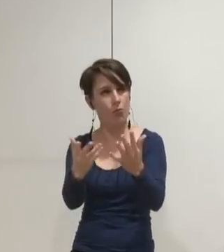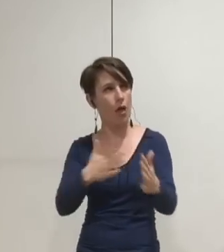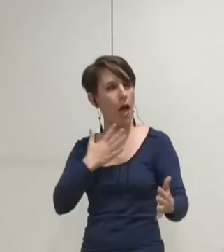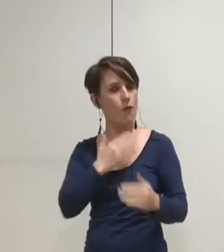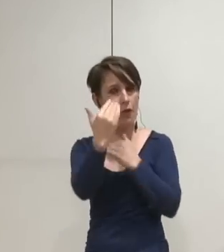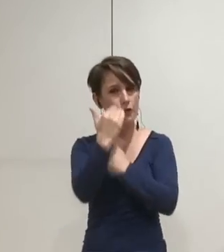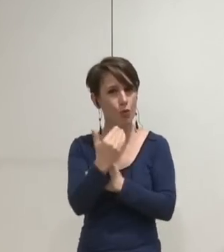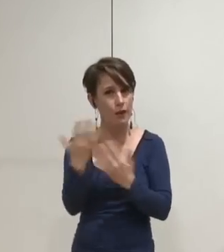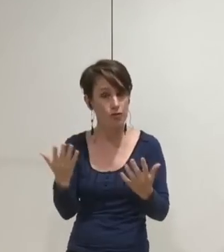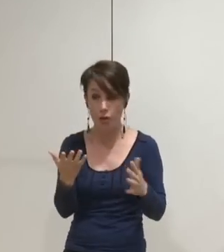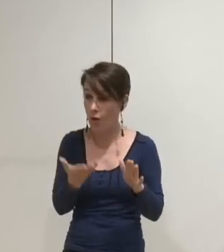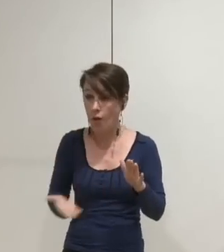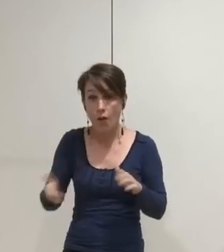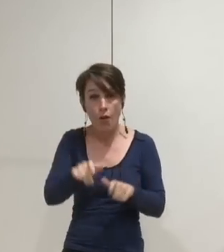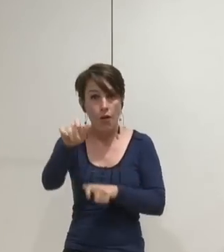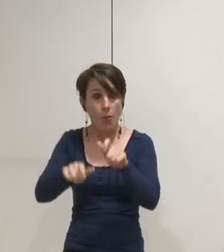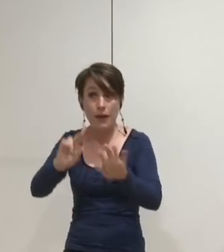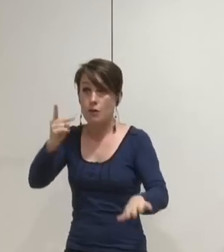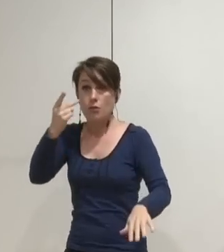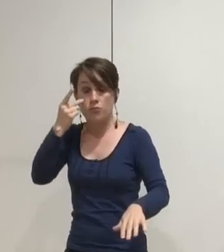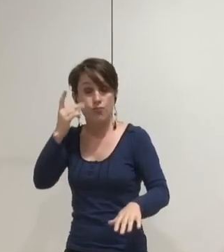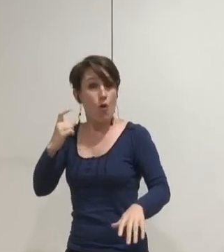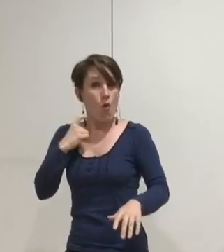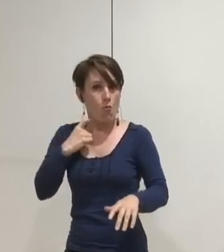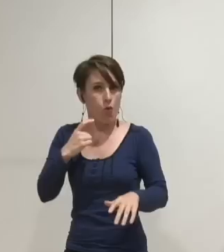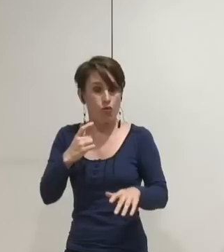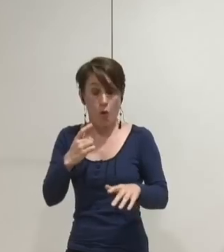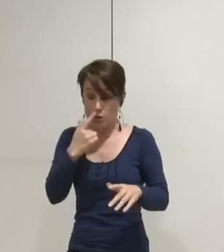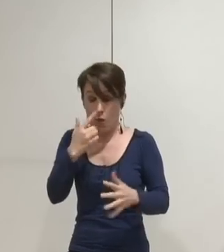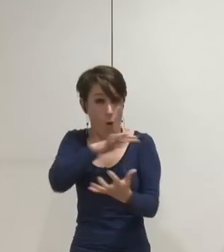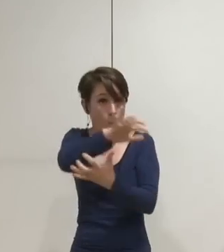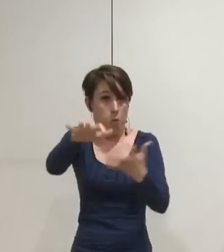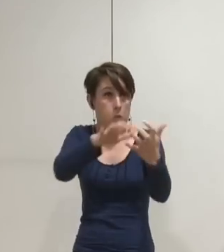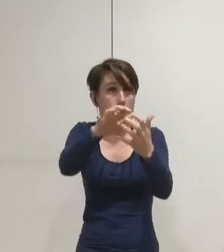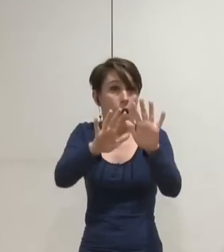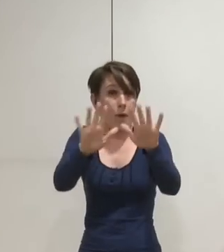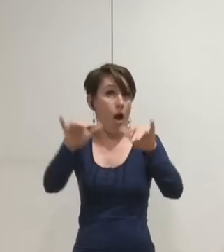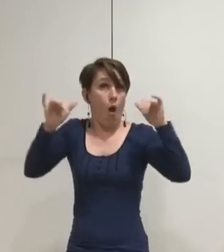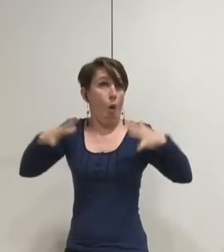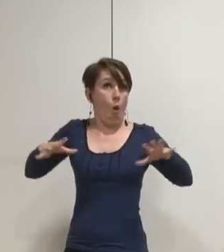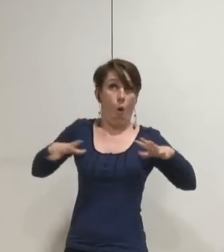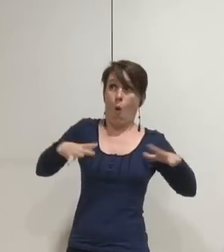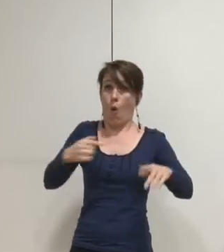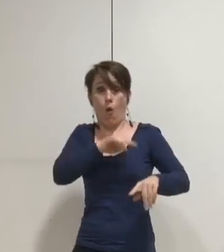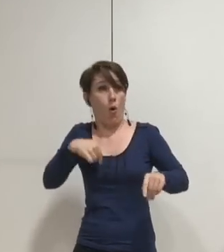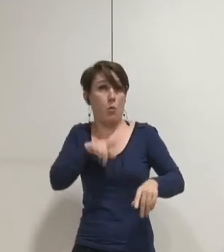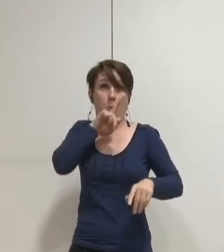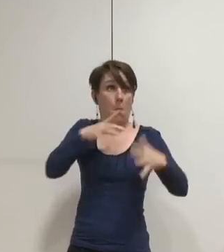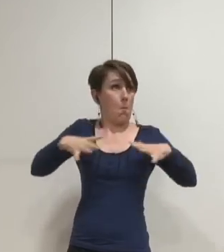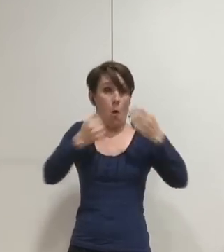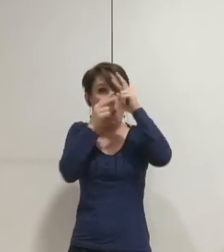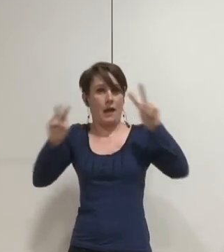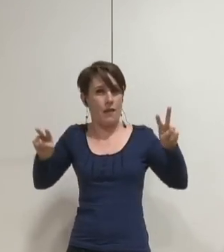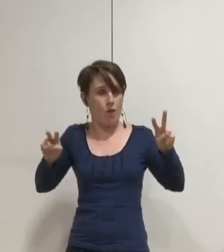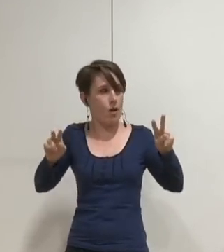dépasser par le mouvement et qui s'en sont d'ailleurs désolidarisés auprès du roi les jours suivants c'est cette partie de la vérité